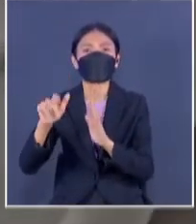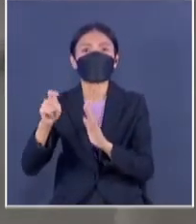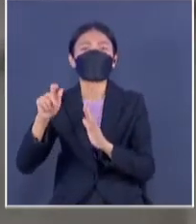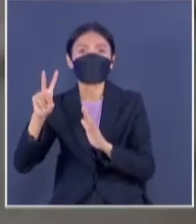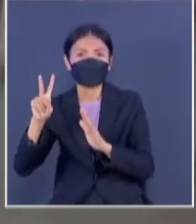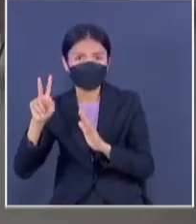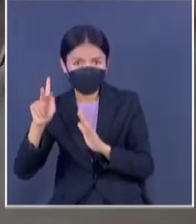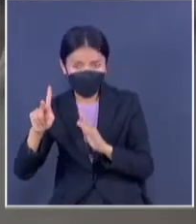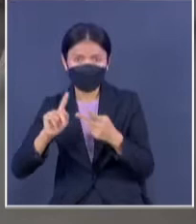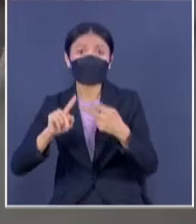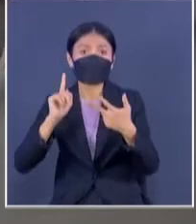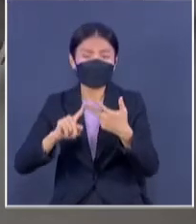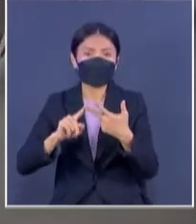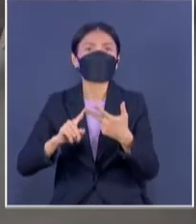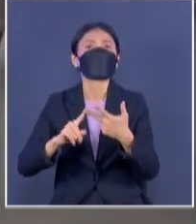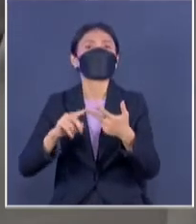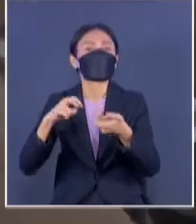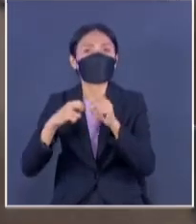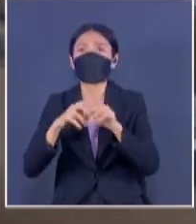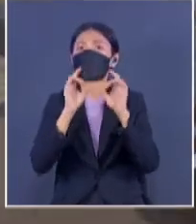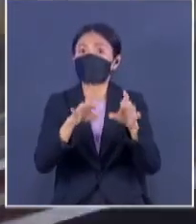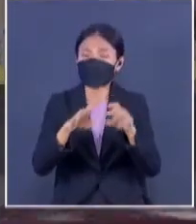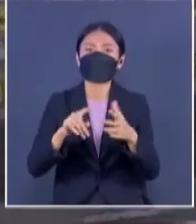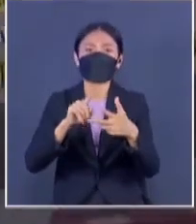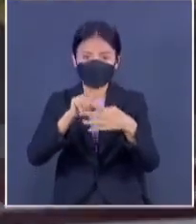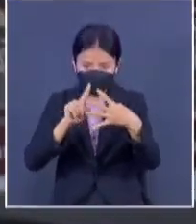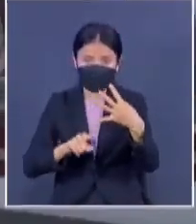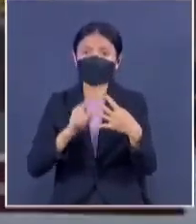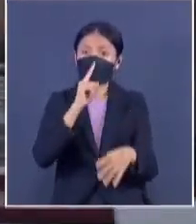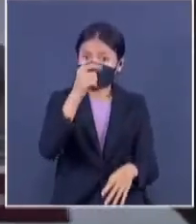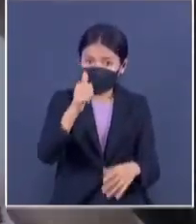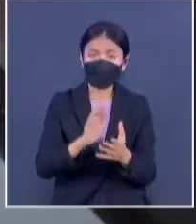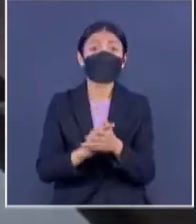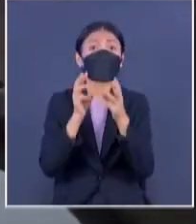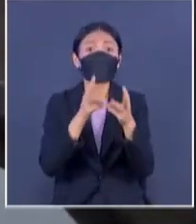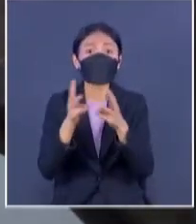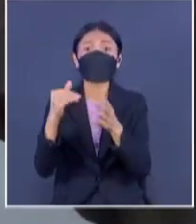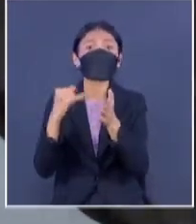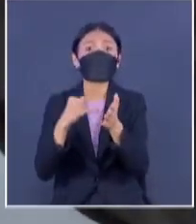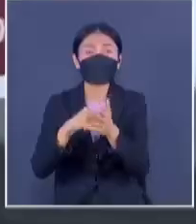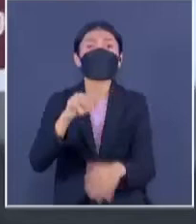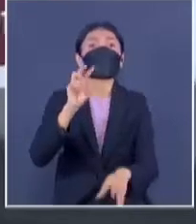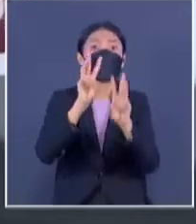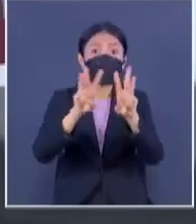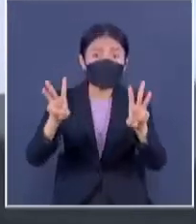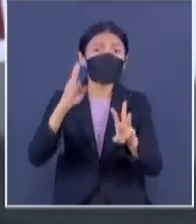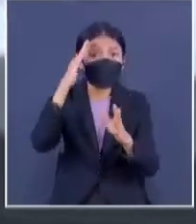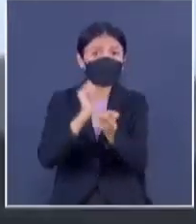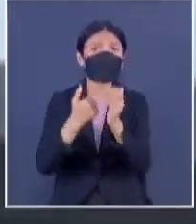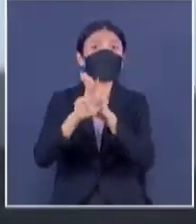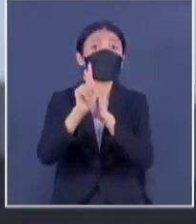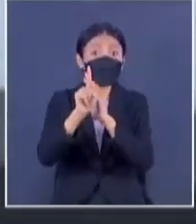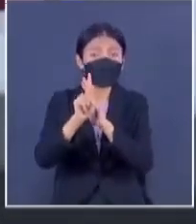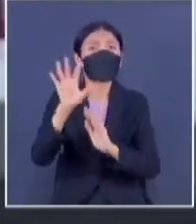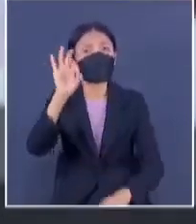การได้ง่ายๆนะคะด้วยการสแกน QR code หรือเว็บไซต์ตำรวจภูธรจังหวัดขอนแก่นค่ะนี่ก็เป็นรูปแบบนะคะ